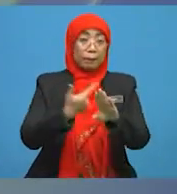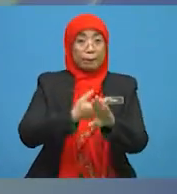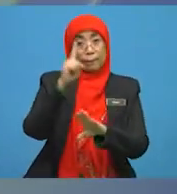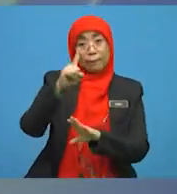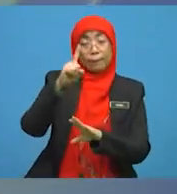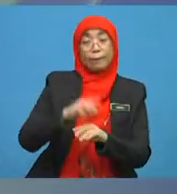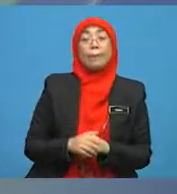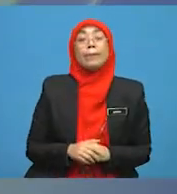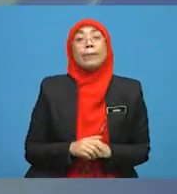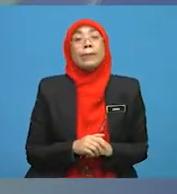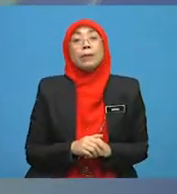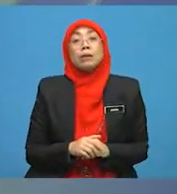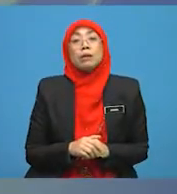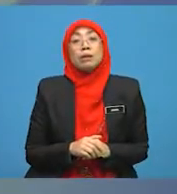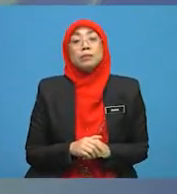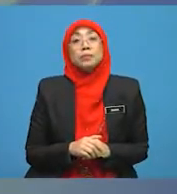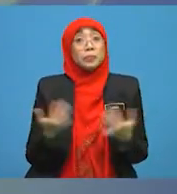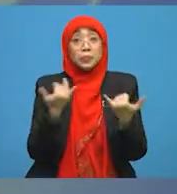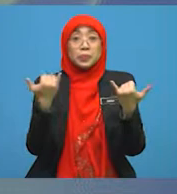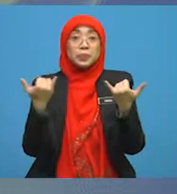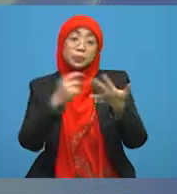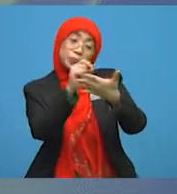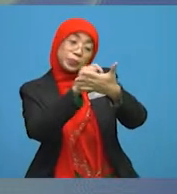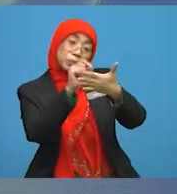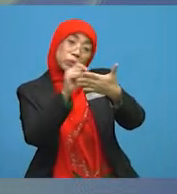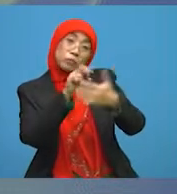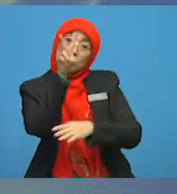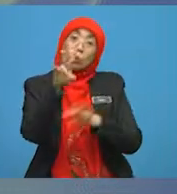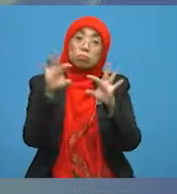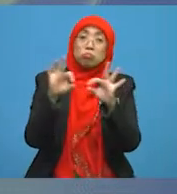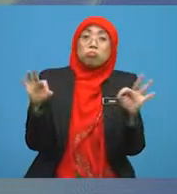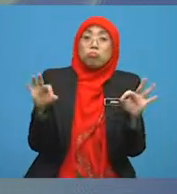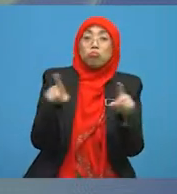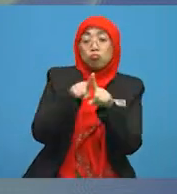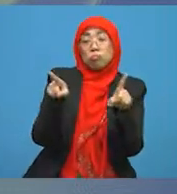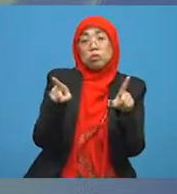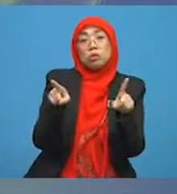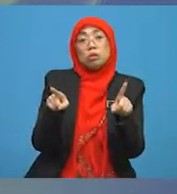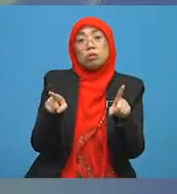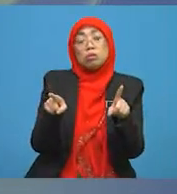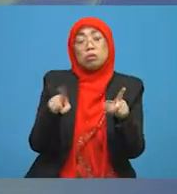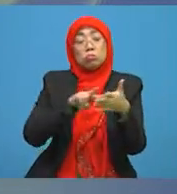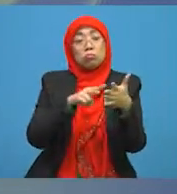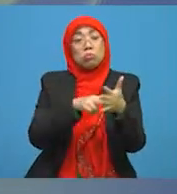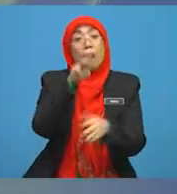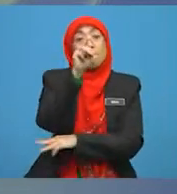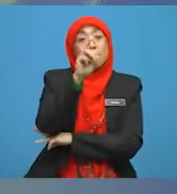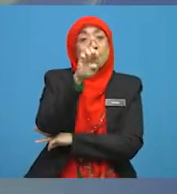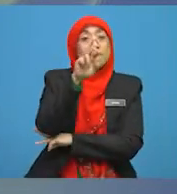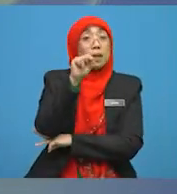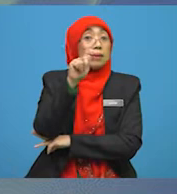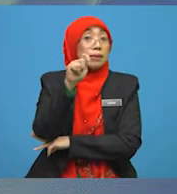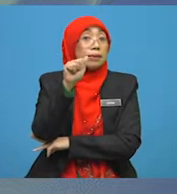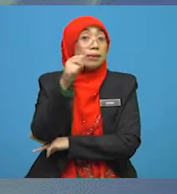Latihan 1. Bina dua ayat yang menunjukkan perbezaan makna mentah.